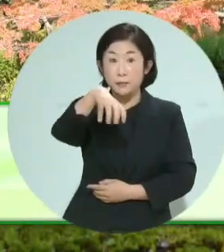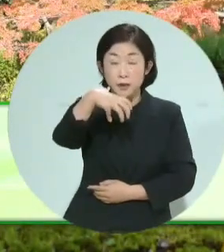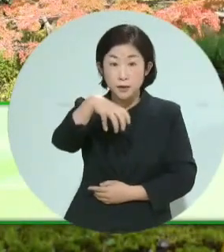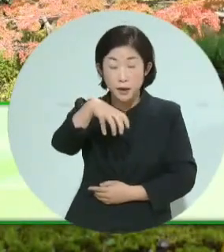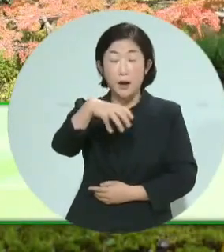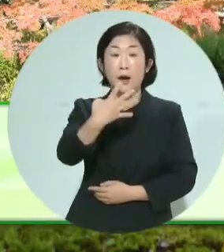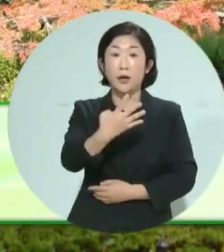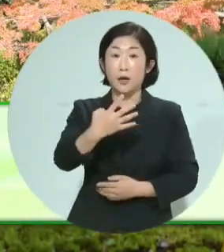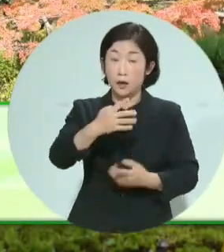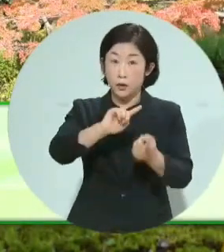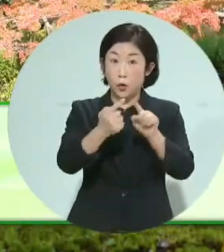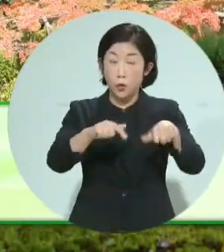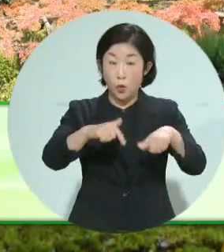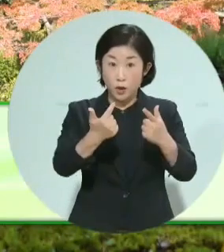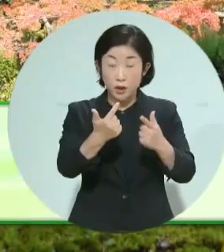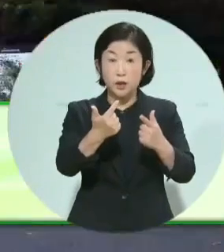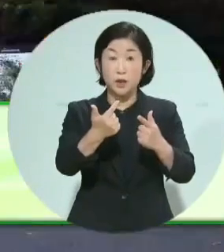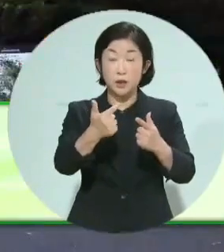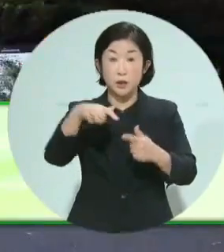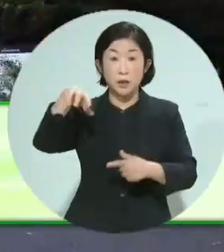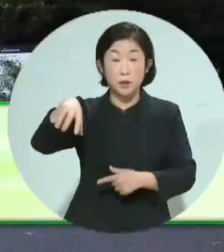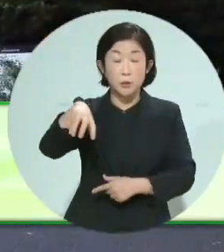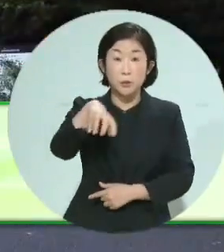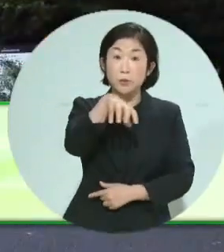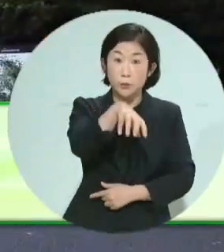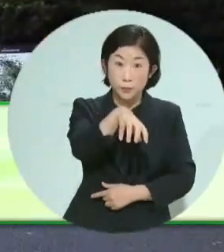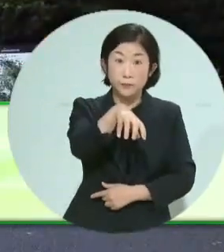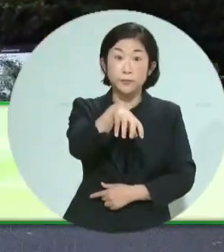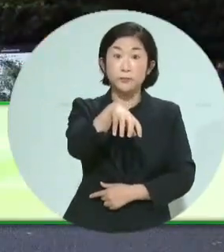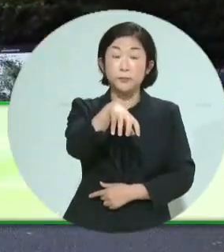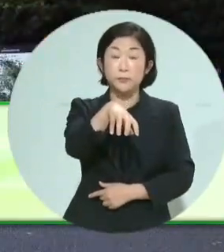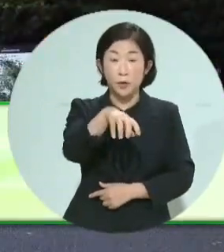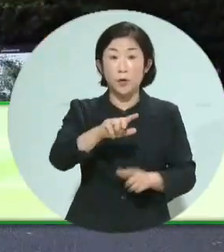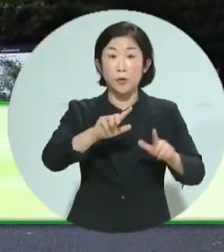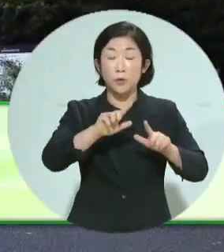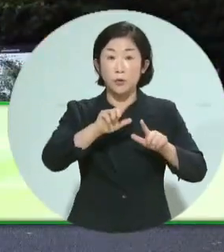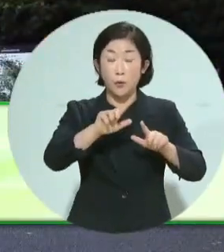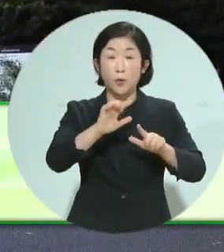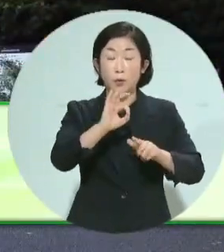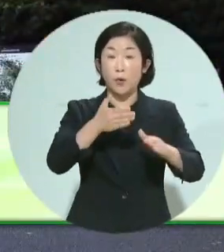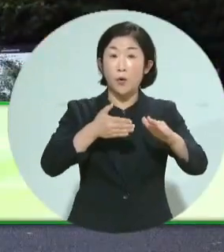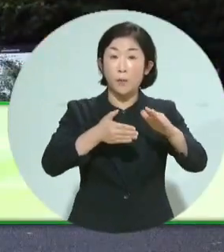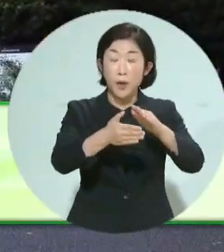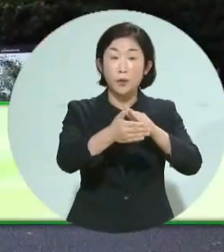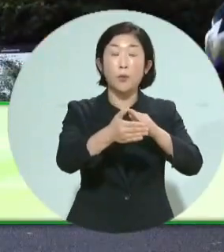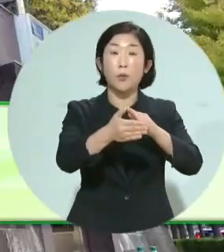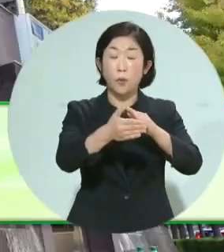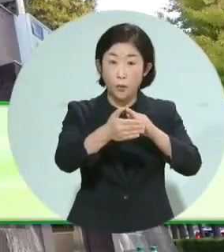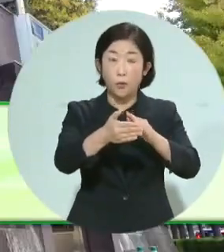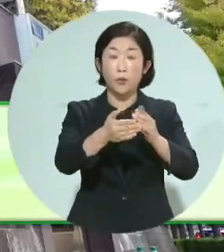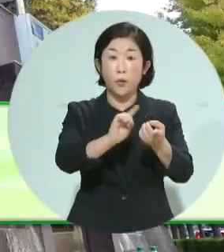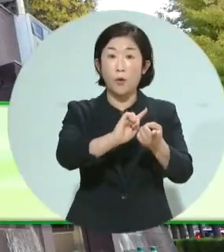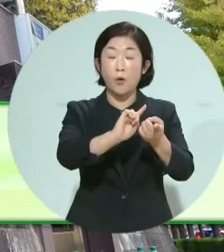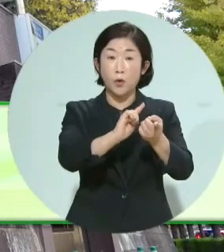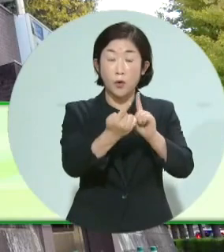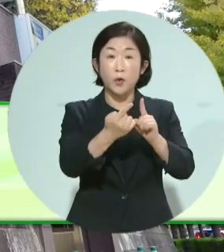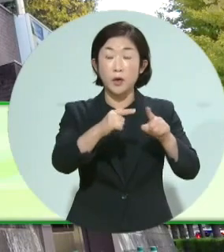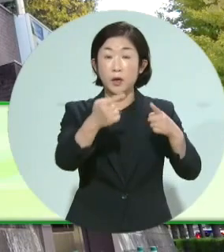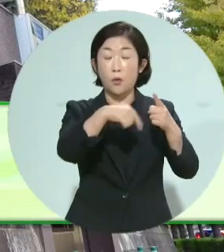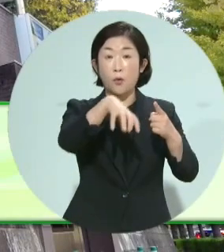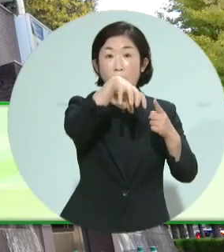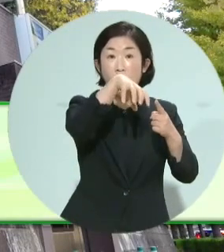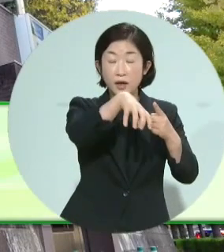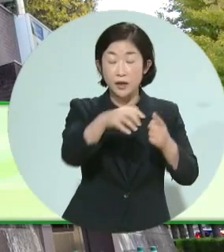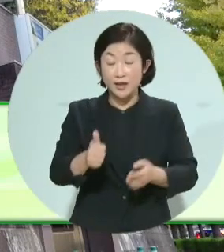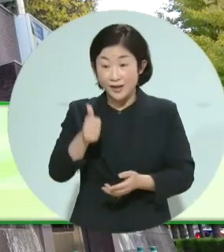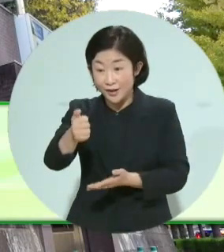園、代々木公園の各サービスセンターと東京メトロ代々木公園駅を回ってスタンプを集め